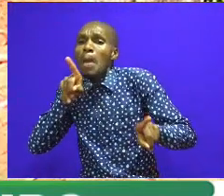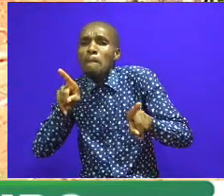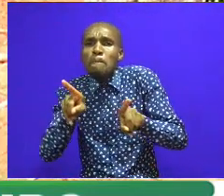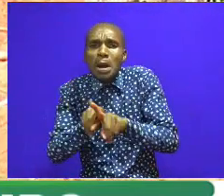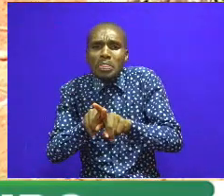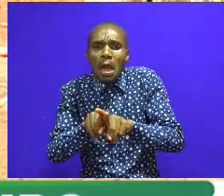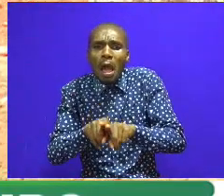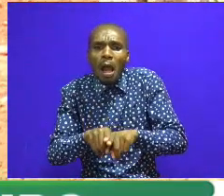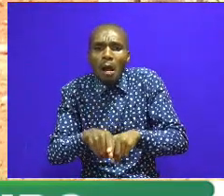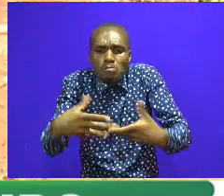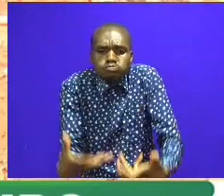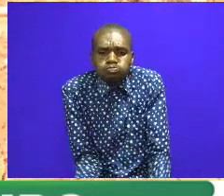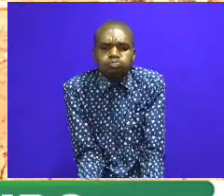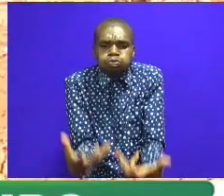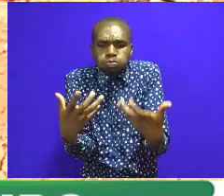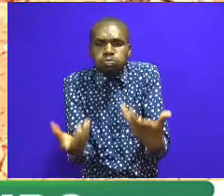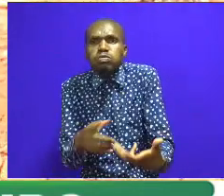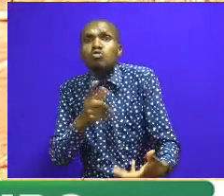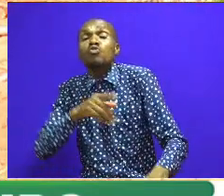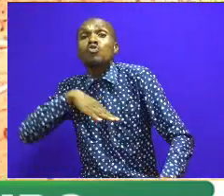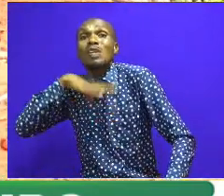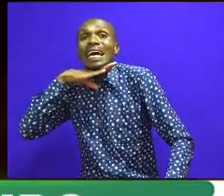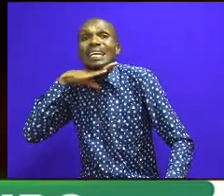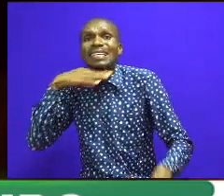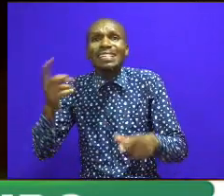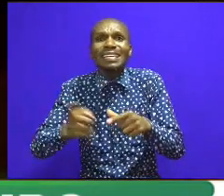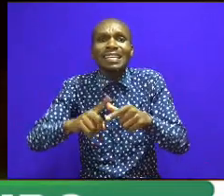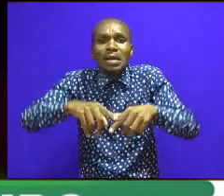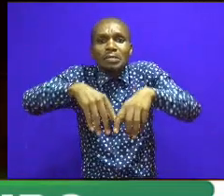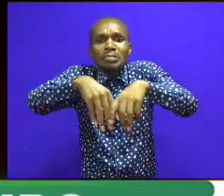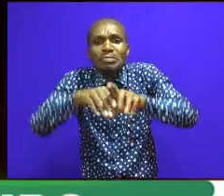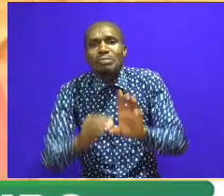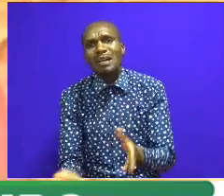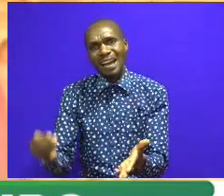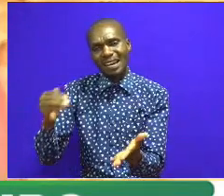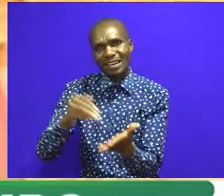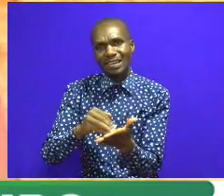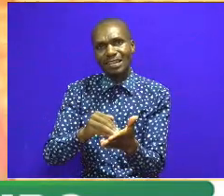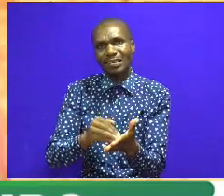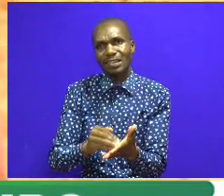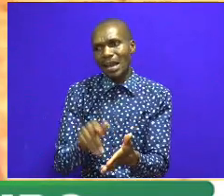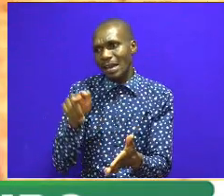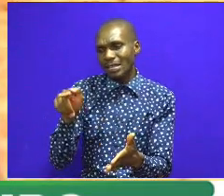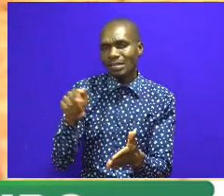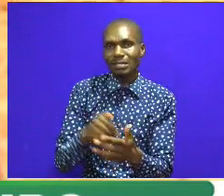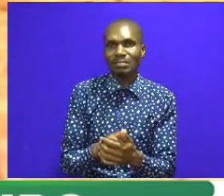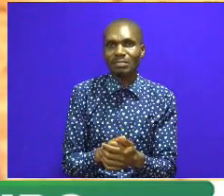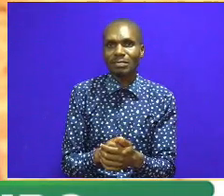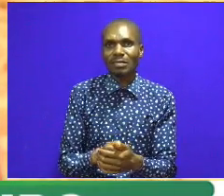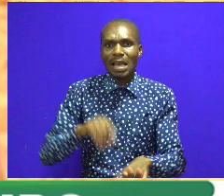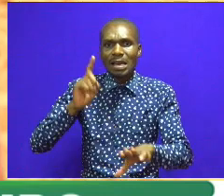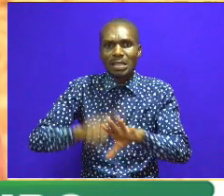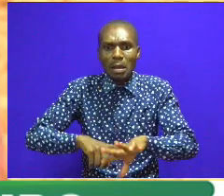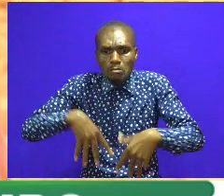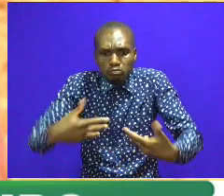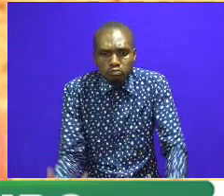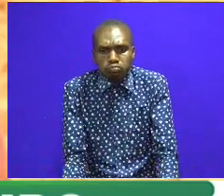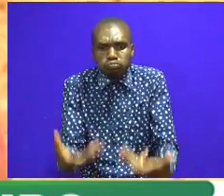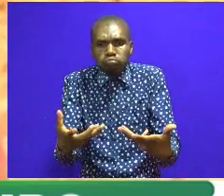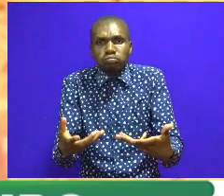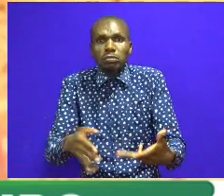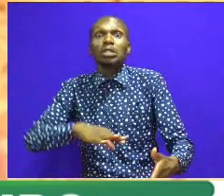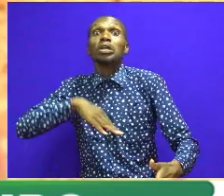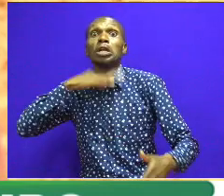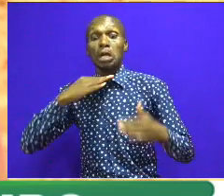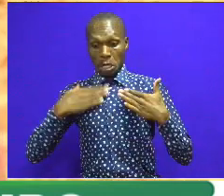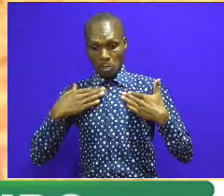na kwiranigwa asenkendu oyo banyara gutindeka eiki ya eta Thomas Nyangau ekerekya tindo kuromo bere